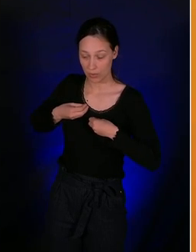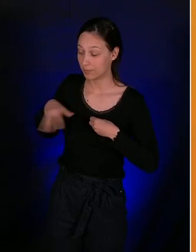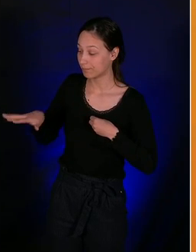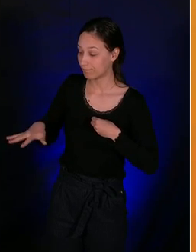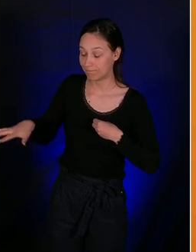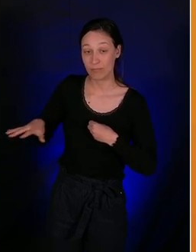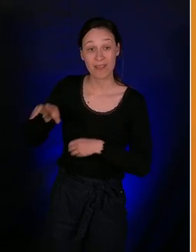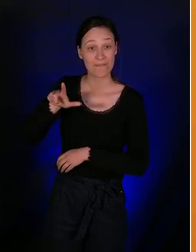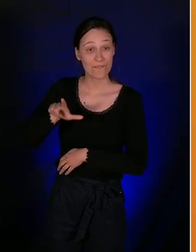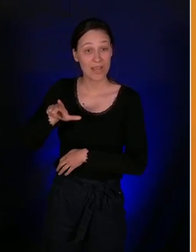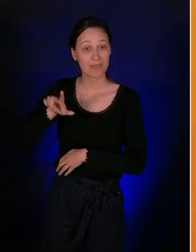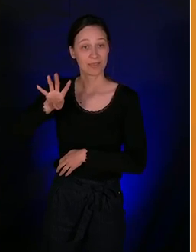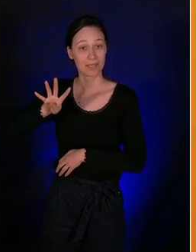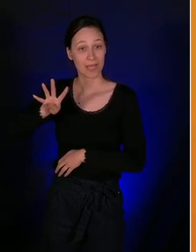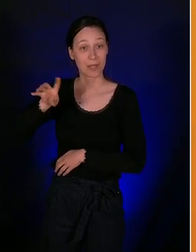quarts sont des femmes.